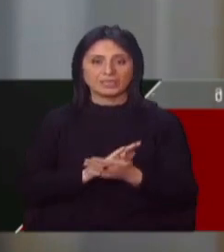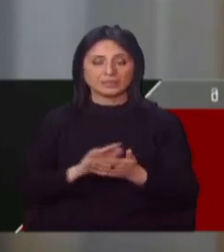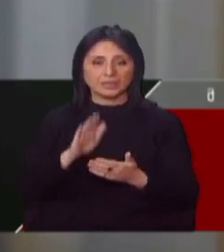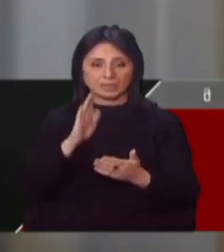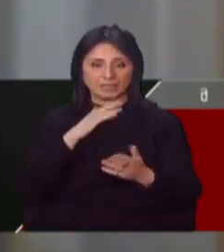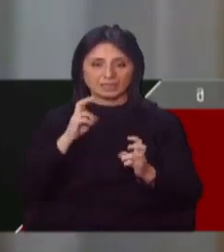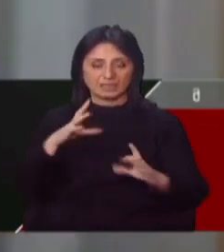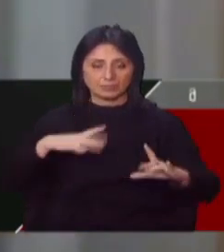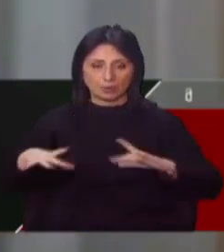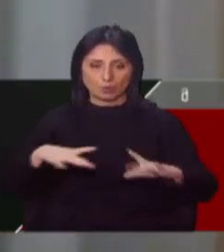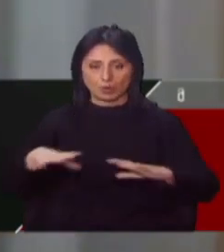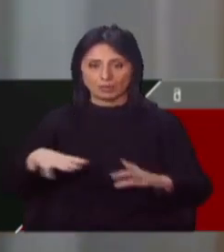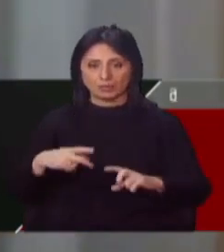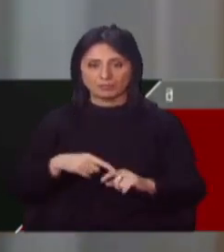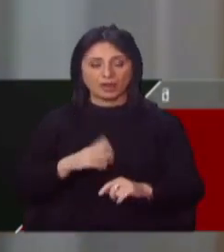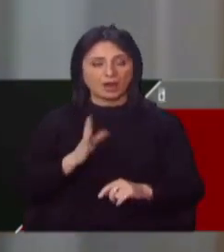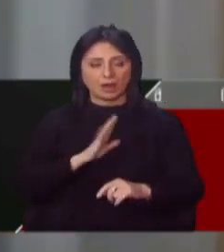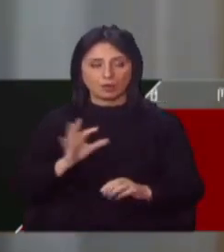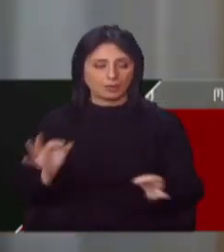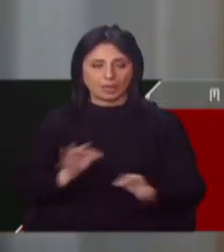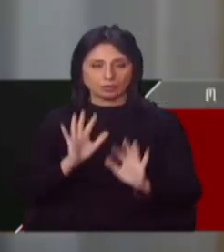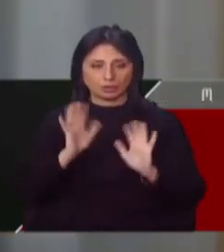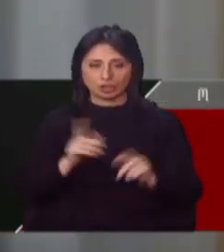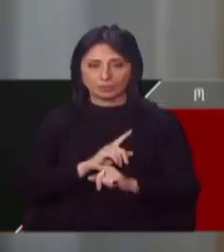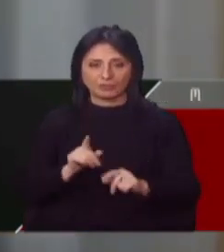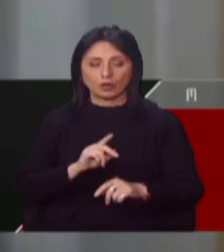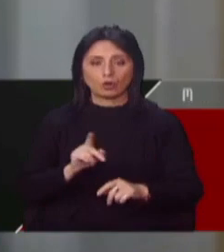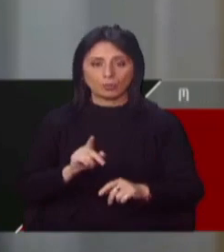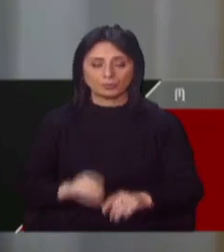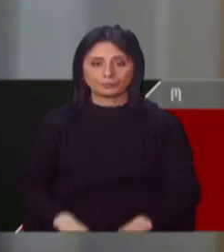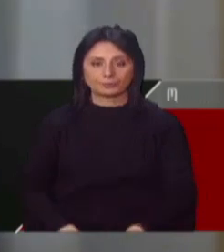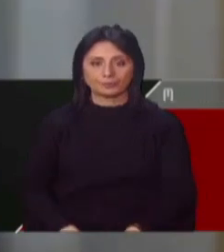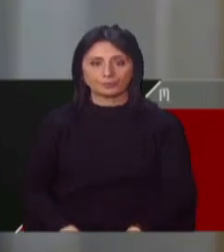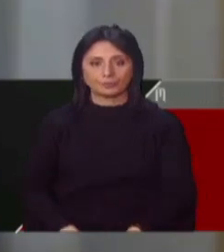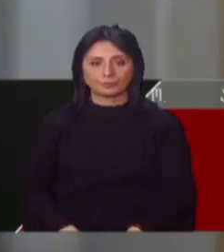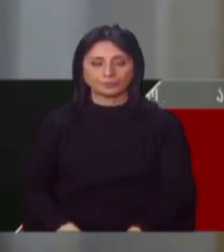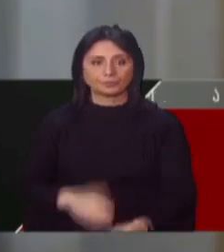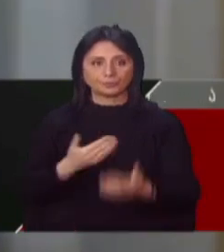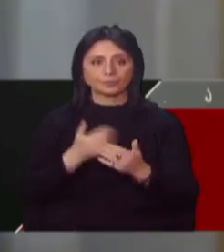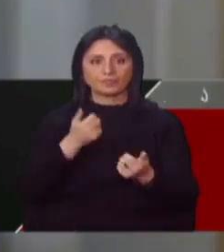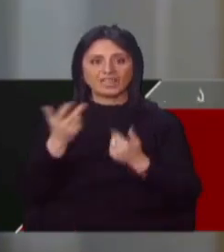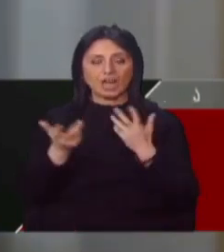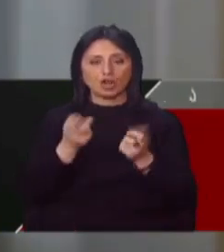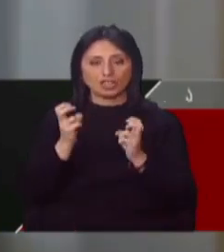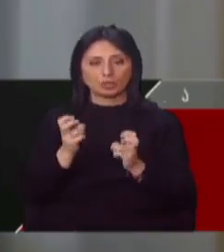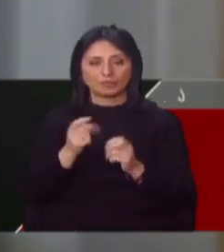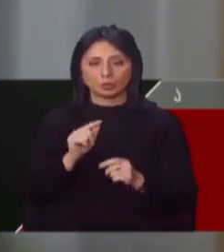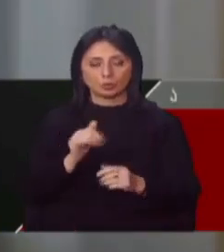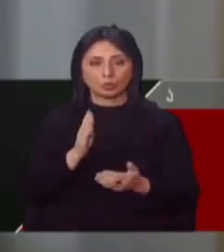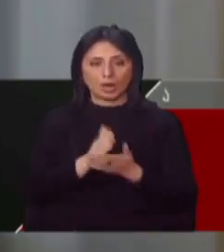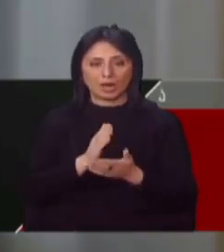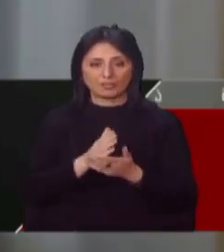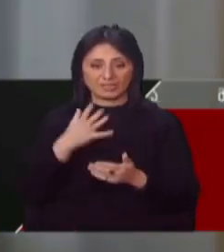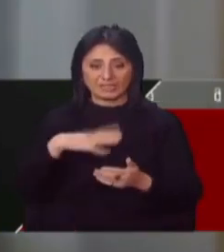წყლის სპეკულაცია. არ ყოფილა არასოდეს შემთხვევა, რომ ასე ვთქვათ, რაოდენობრივად თუ